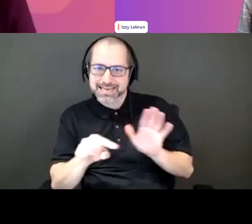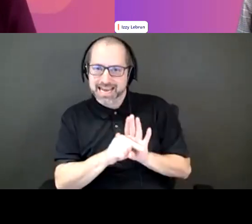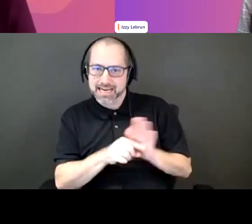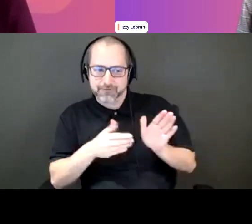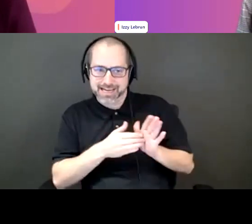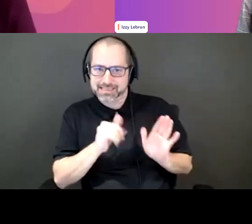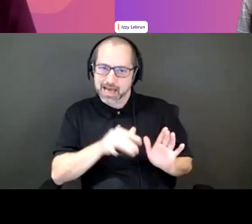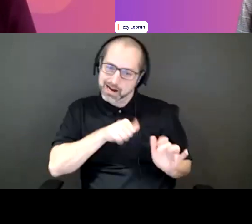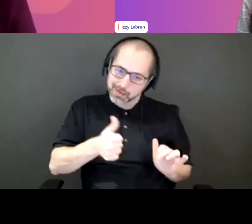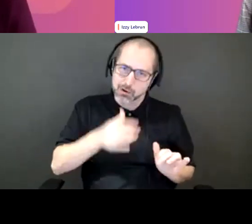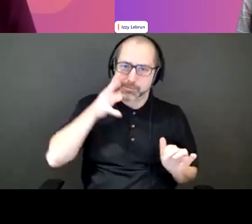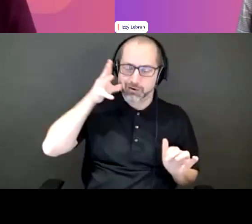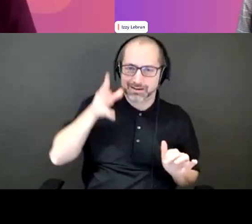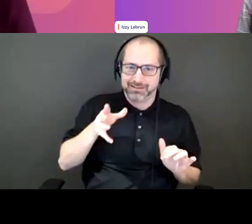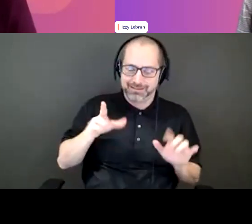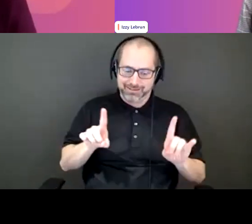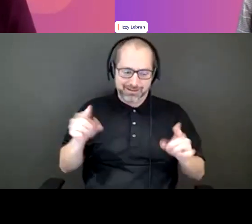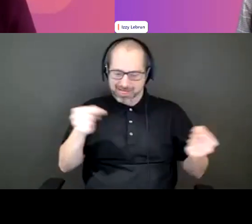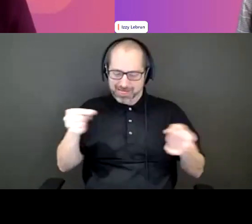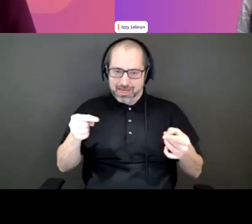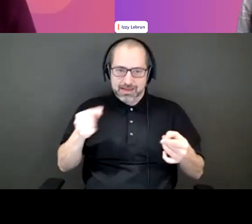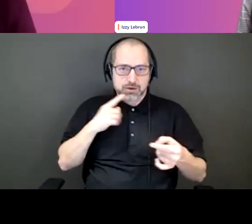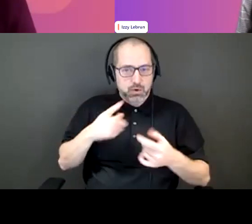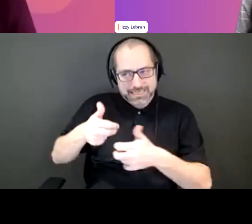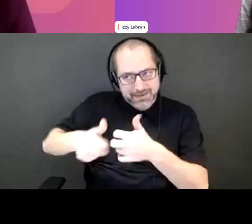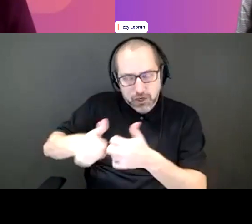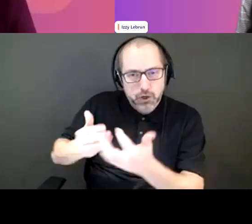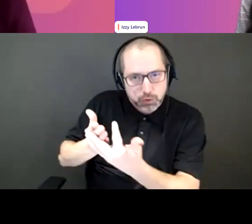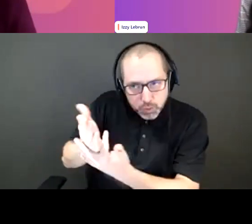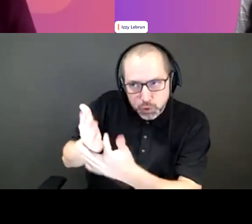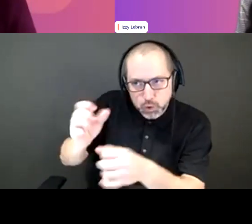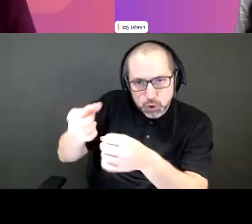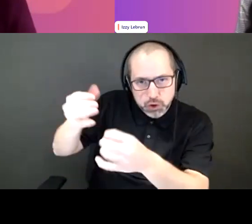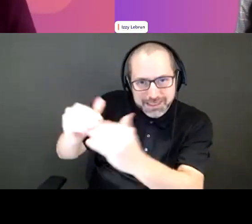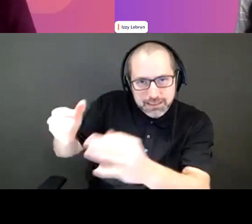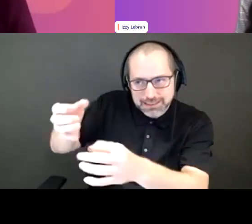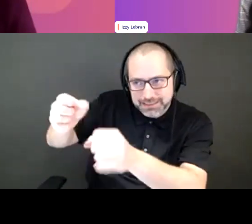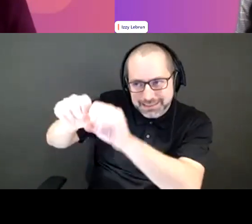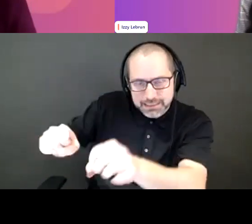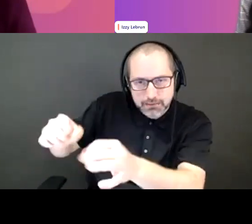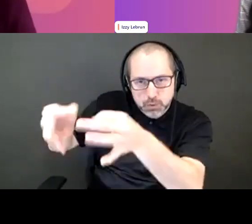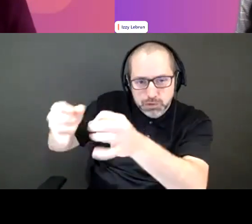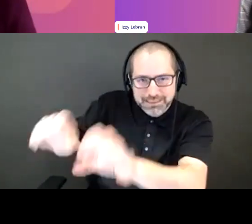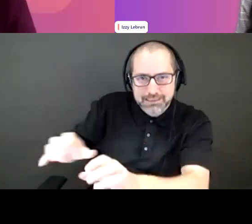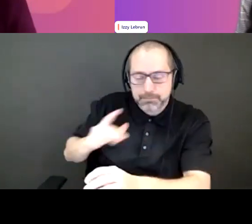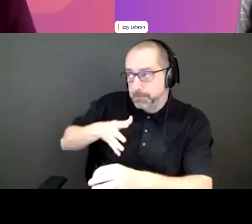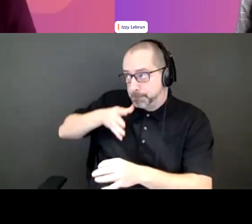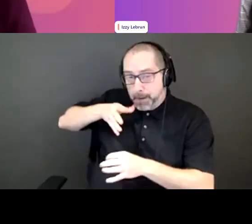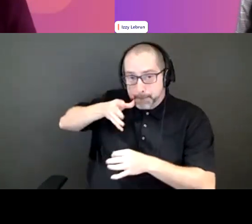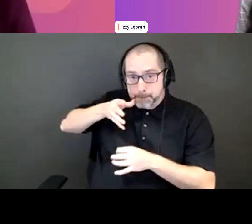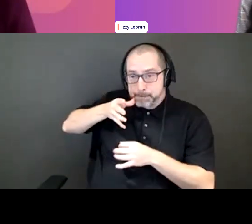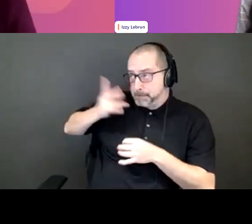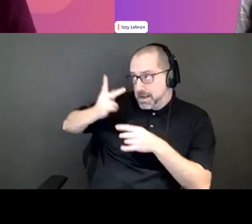ne peuvent dénoncer l'autre parent parce que ça serait donc être traité comme une aliénation nous ma mère et moi